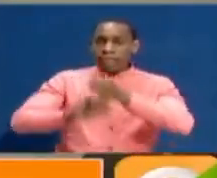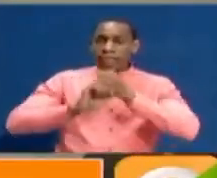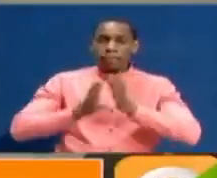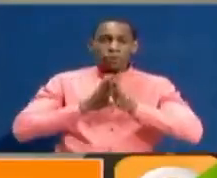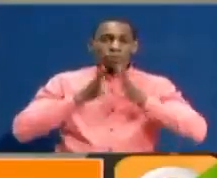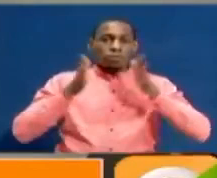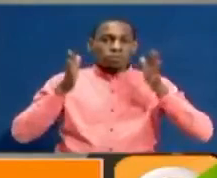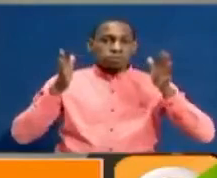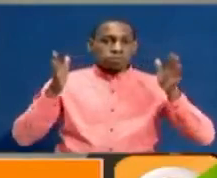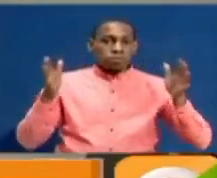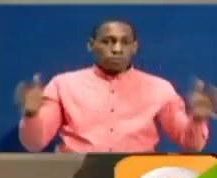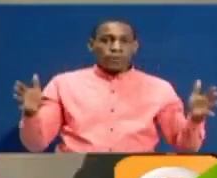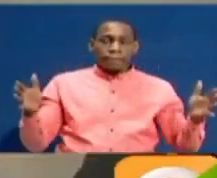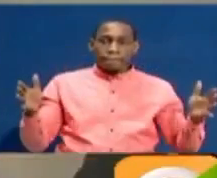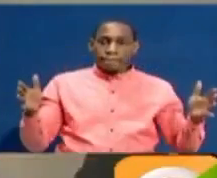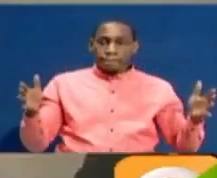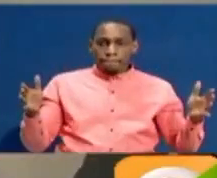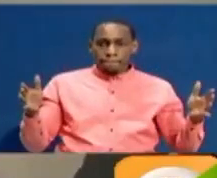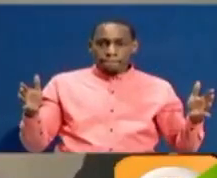kubwa.